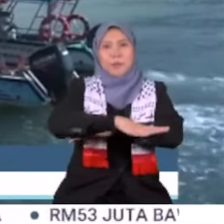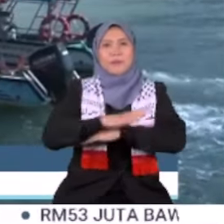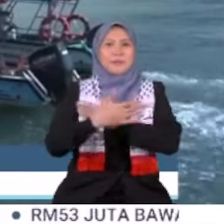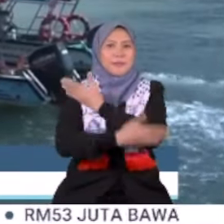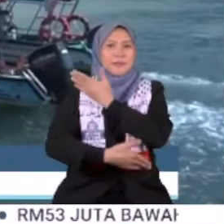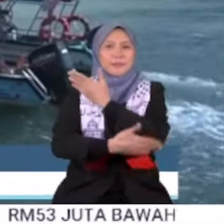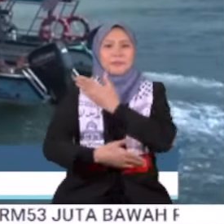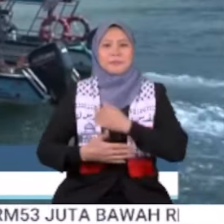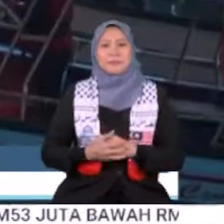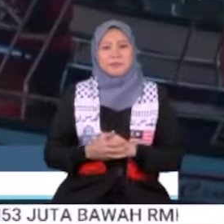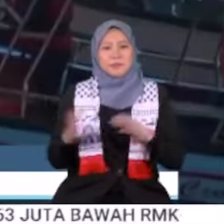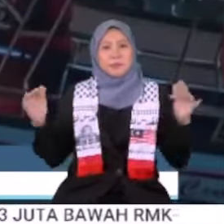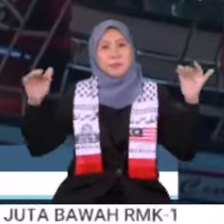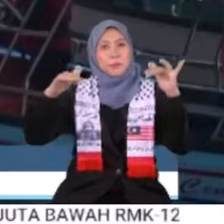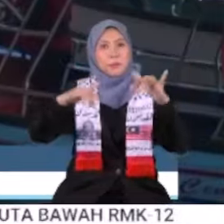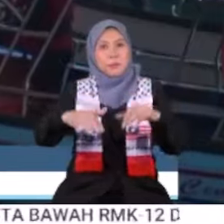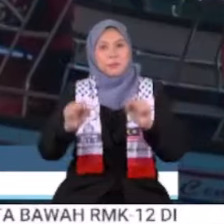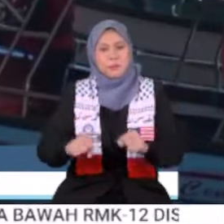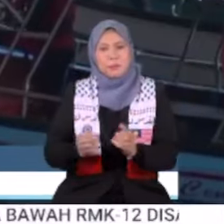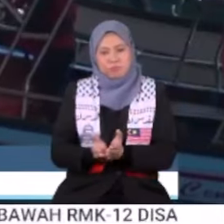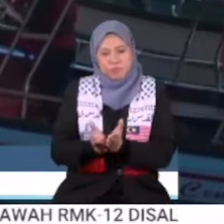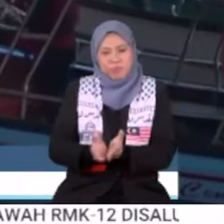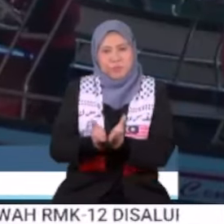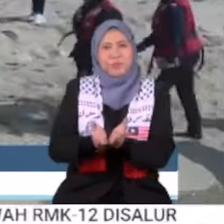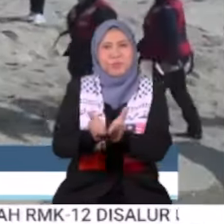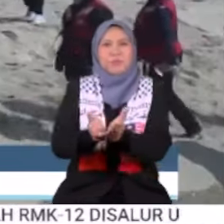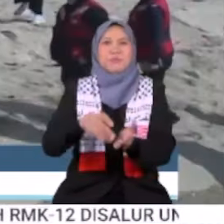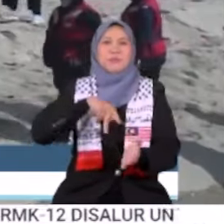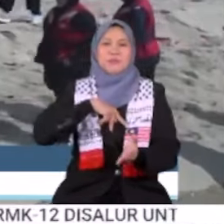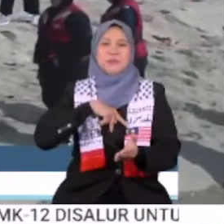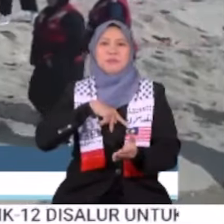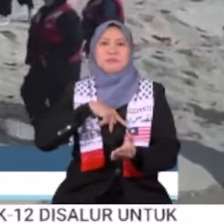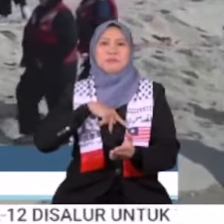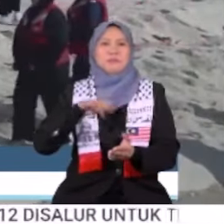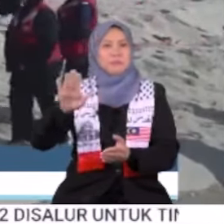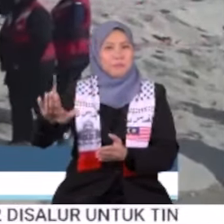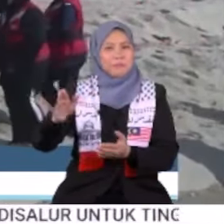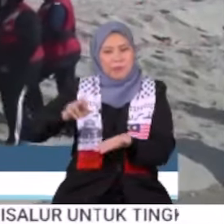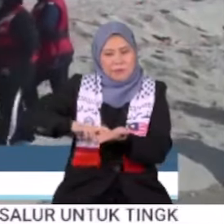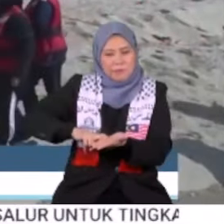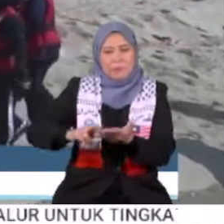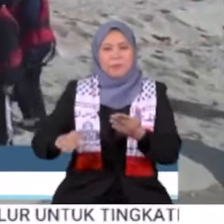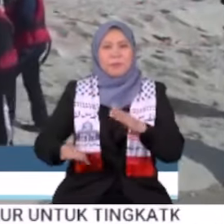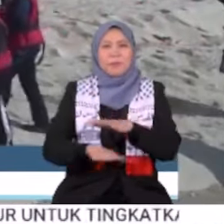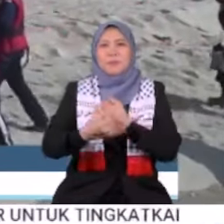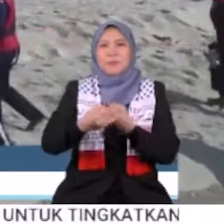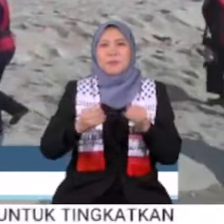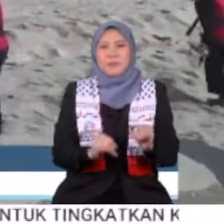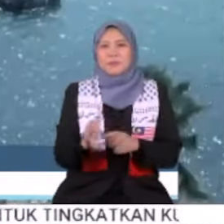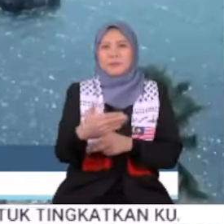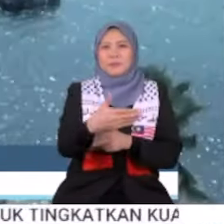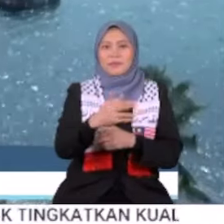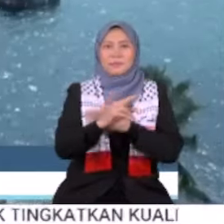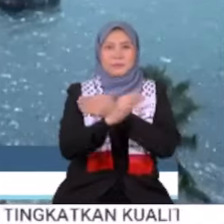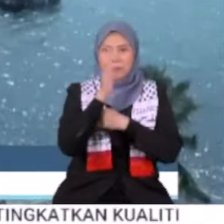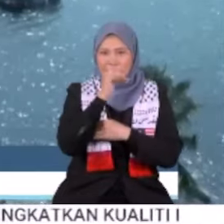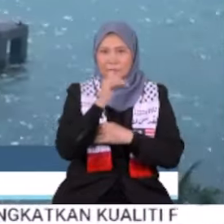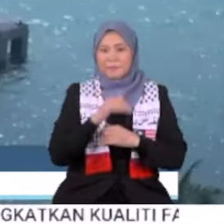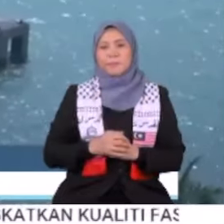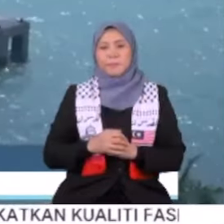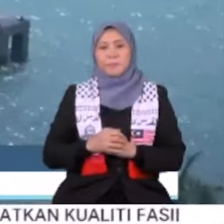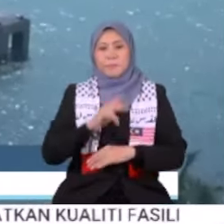pulau tersebut, pengunjung hanya dibenarkan menaiki bot-bot milik 25 operator yang berdaftar di bawah Jabatan Perikanan Melaka. Pulau